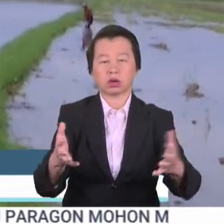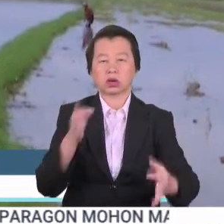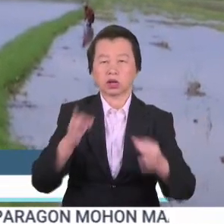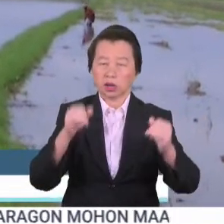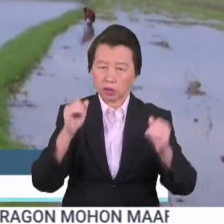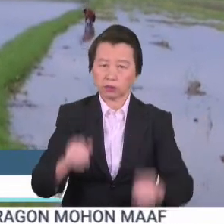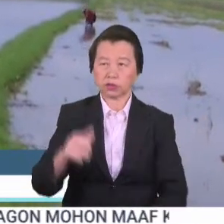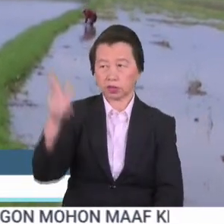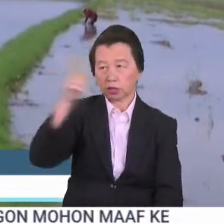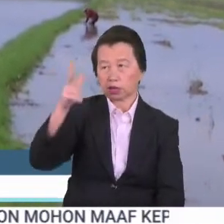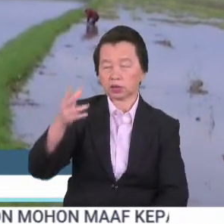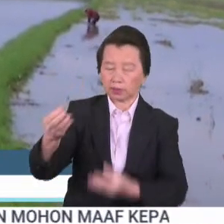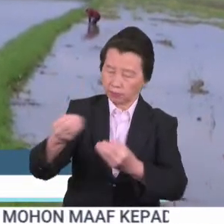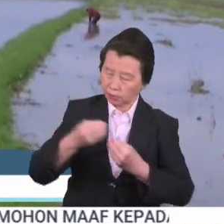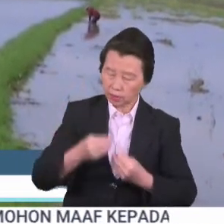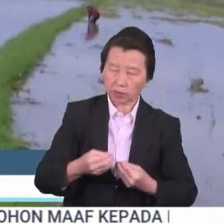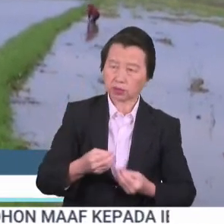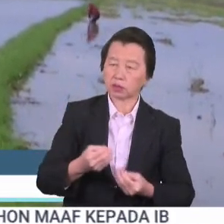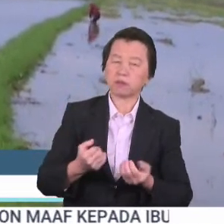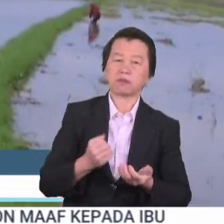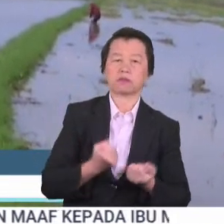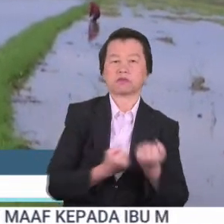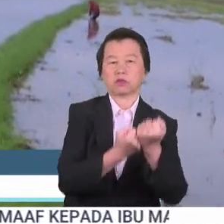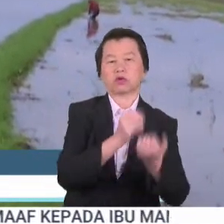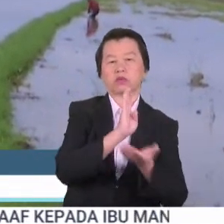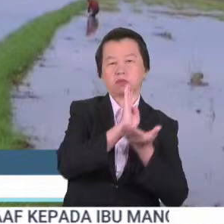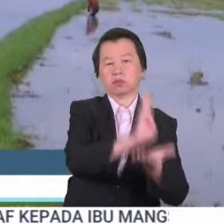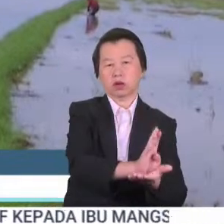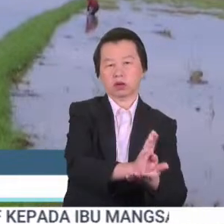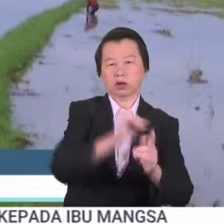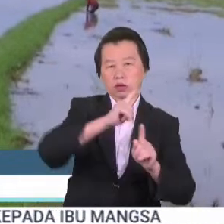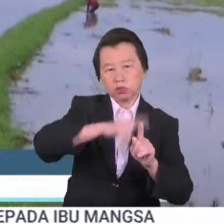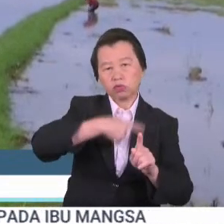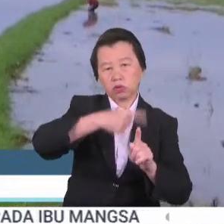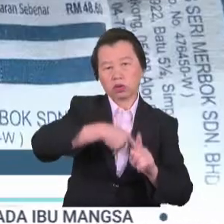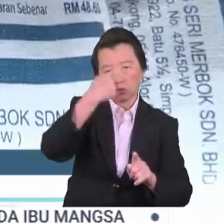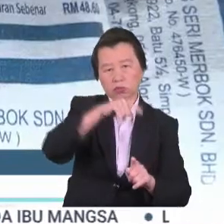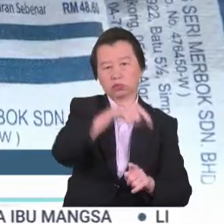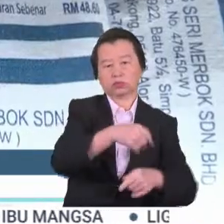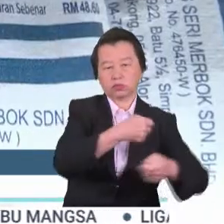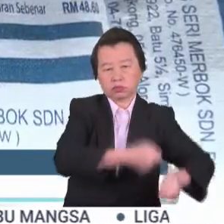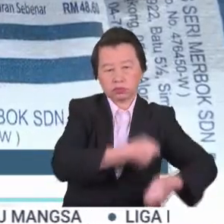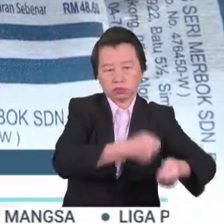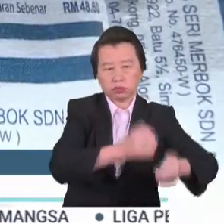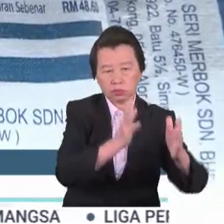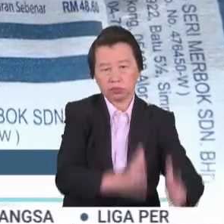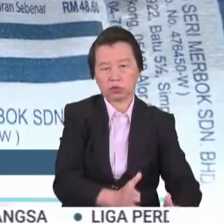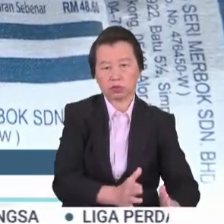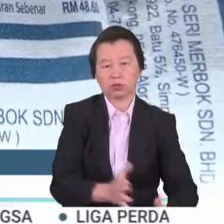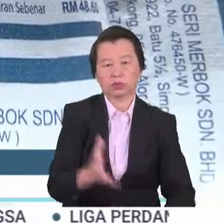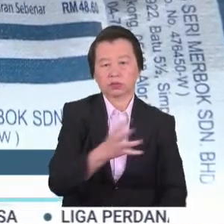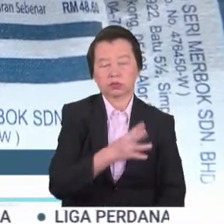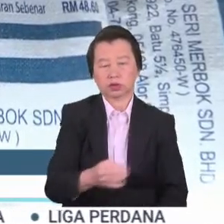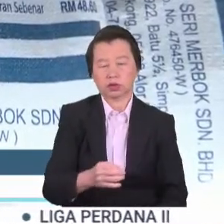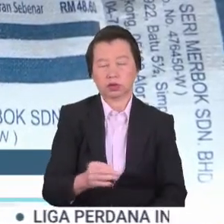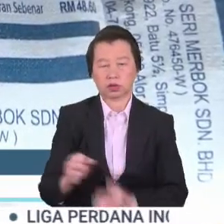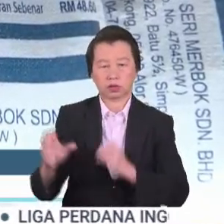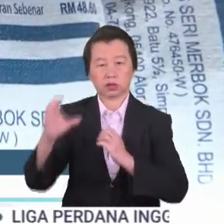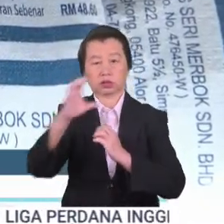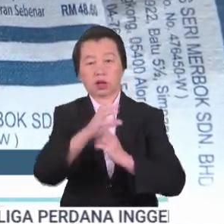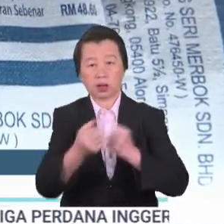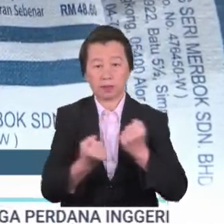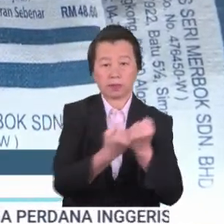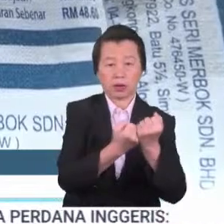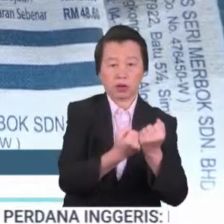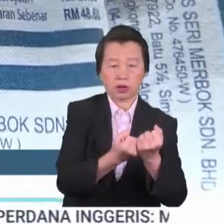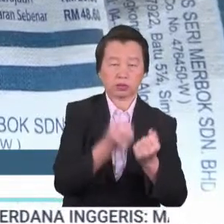boleh tu kerajaan sediakan bantuan kos Sara hidup bulanan kepada para petani dan kos subsidi kepada